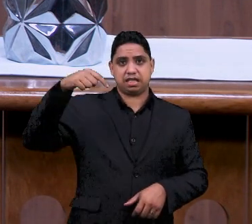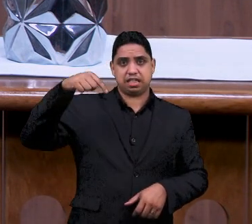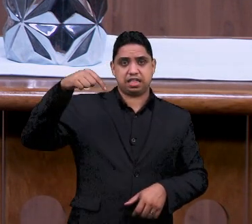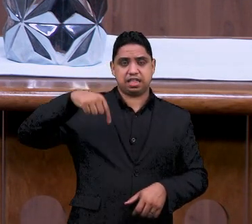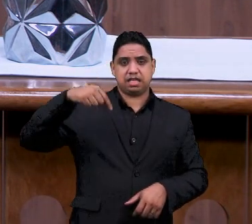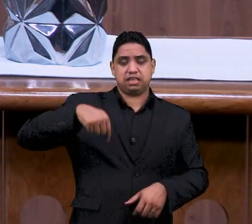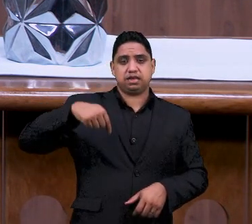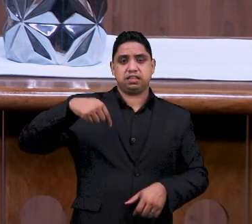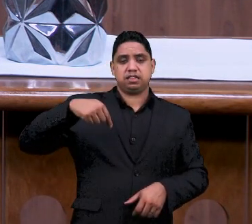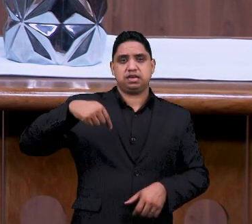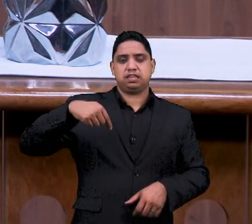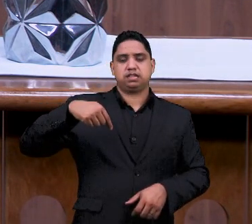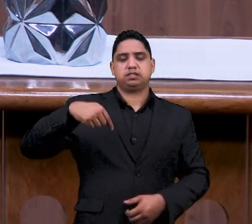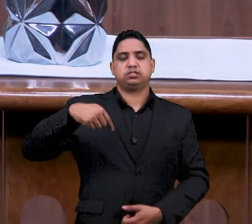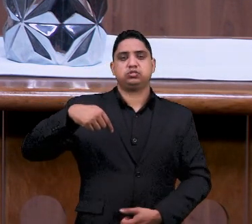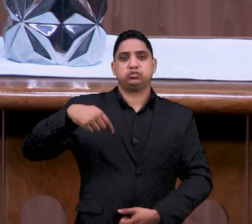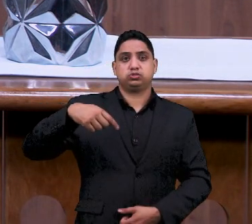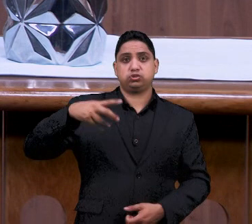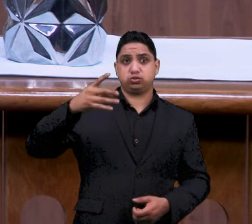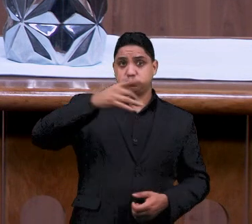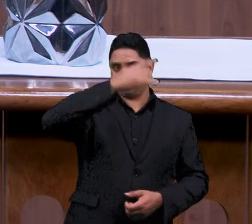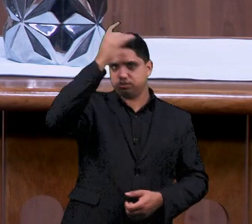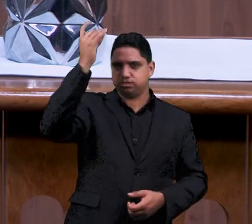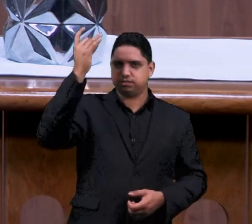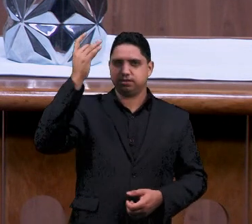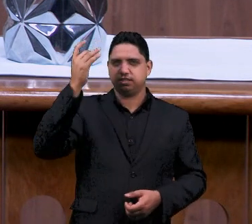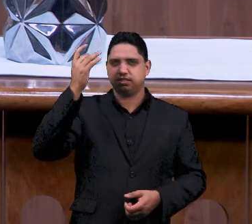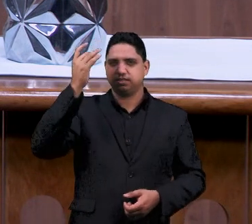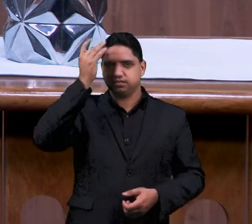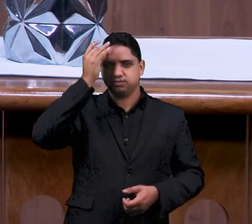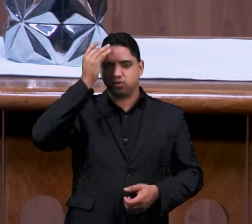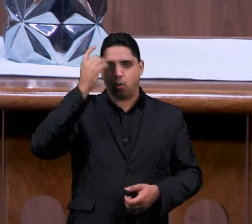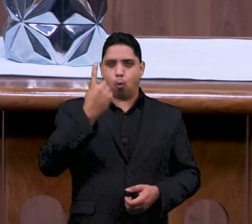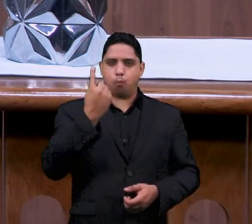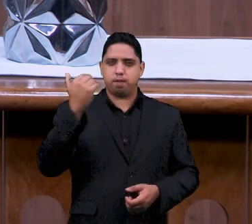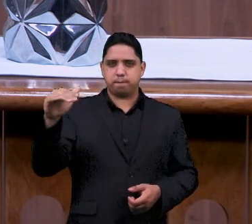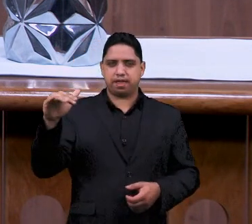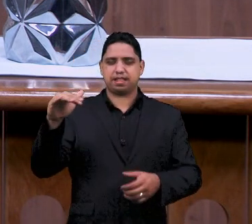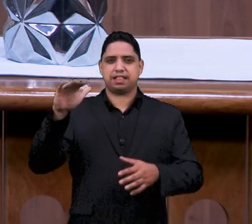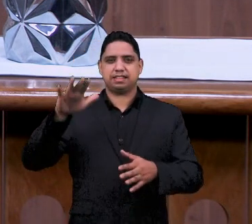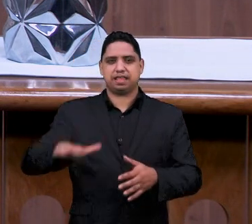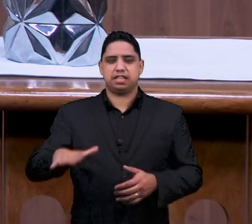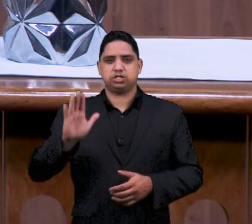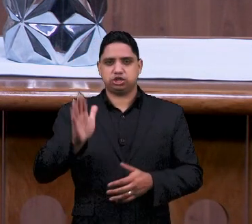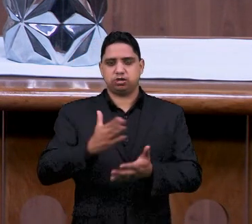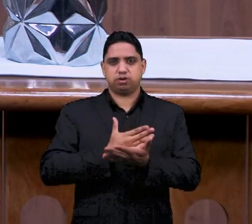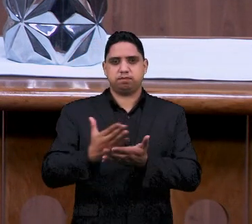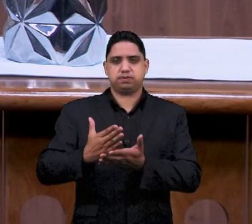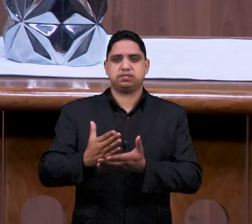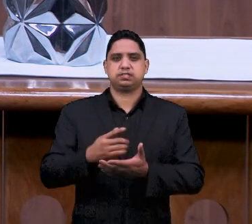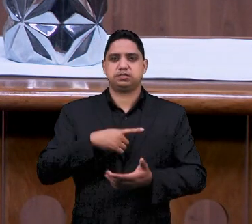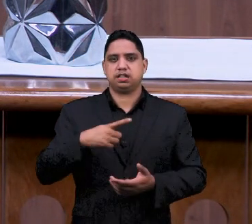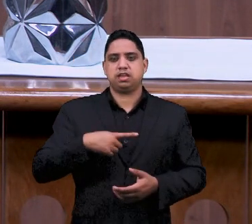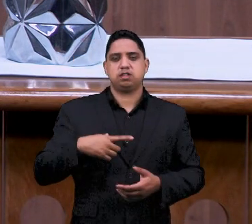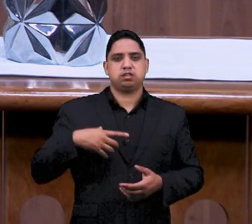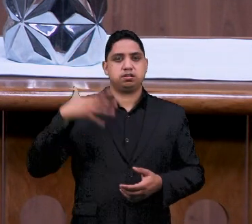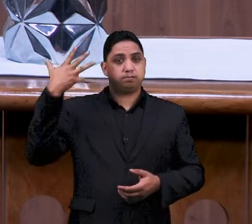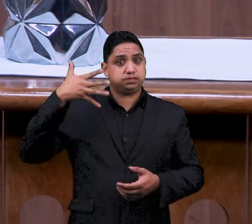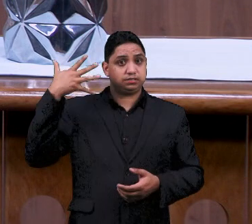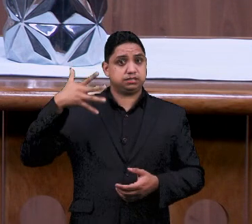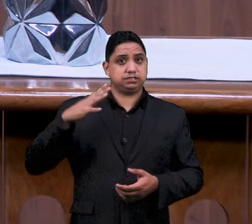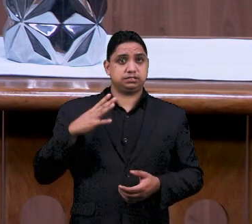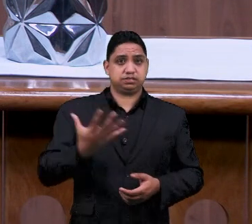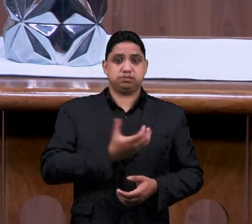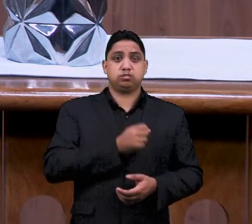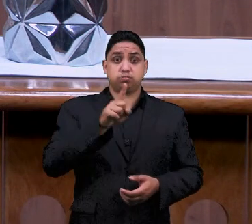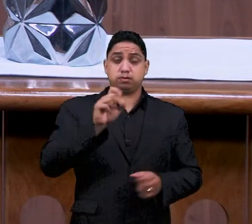Victoire, à partir de 1h30 de l'après-midi. Vous avez déjà une promotion spéciale de l'Église chrétienne Maranatha avec un message de salut.